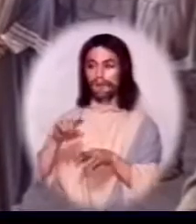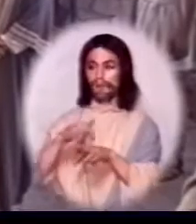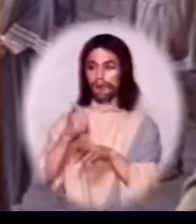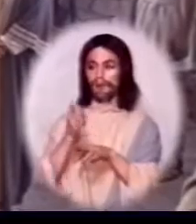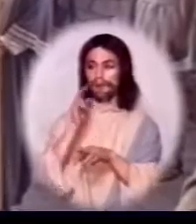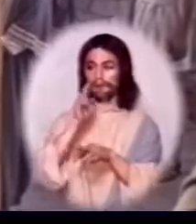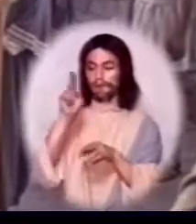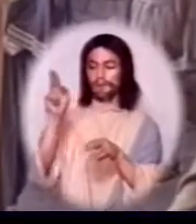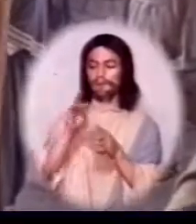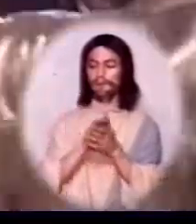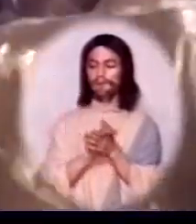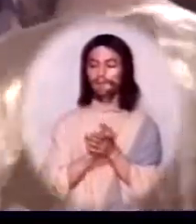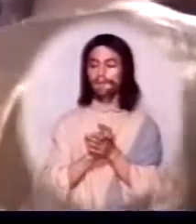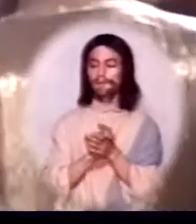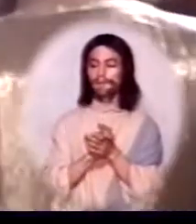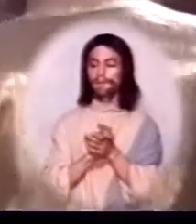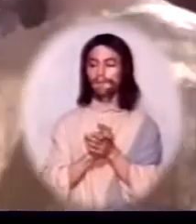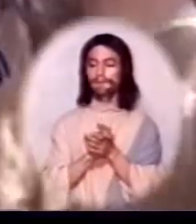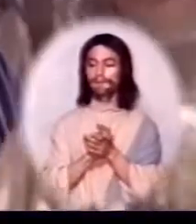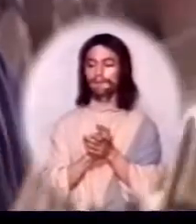헤하.